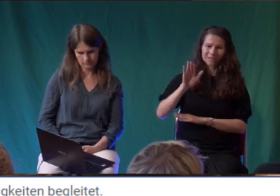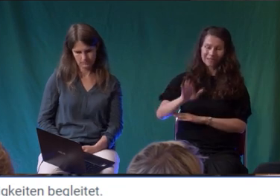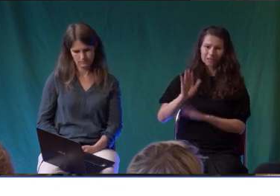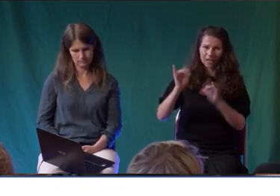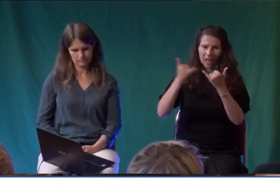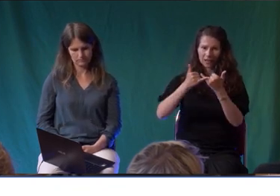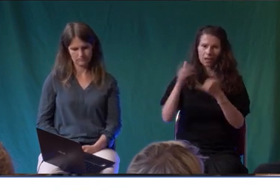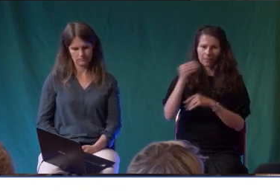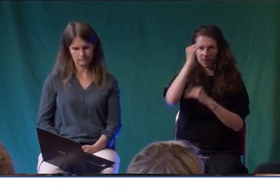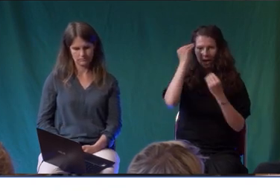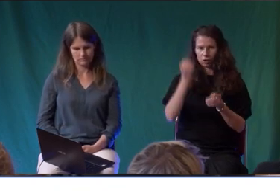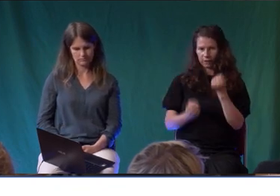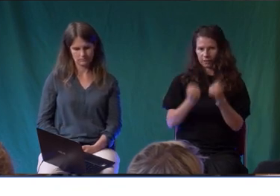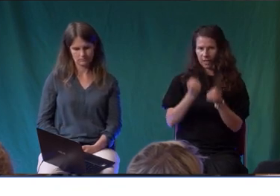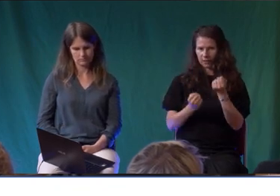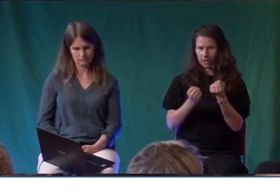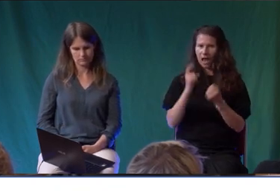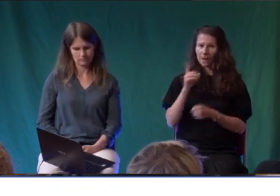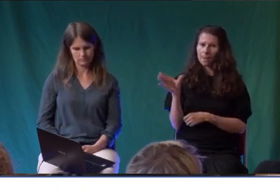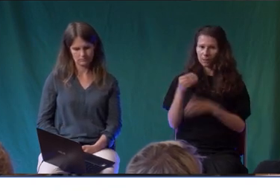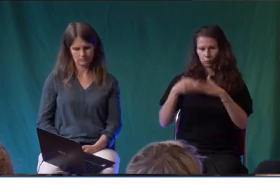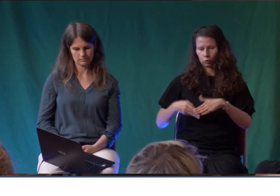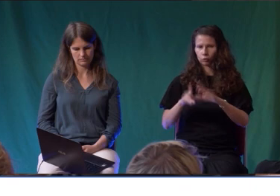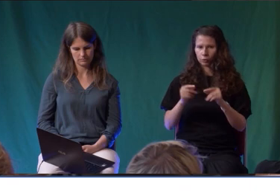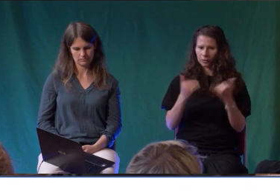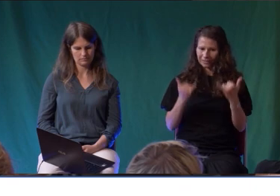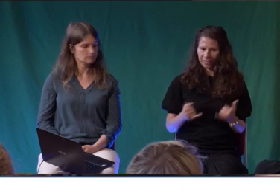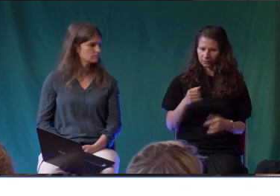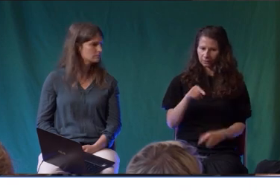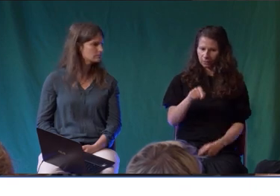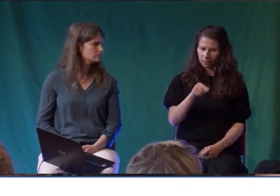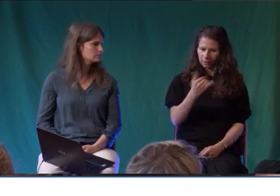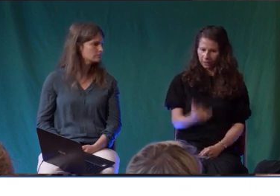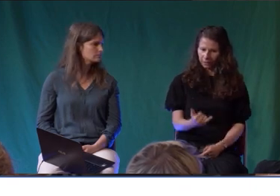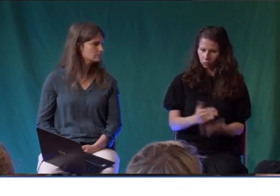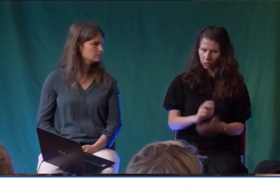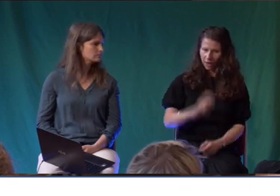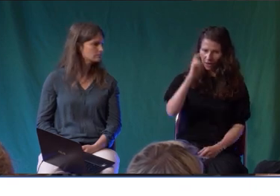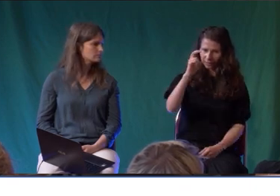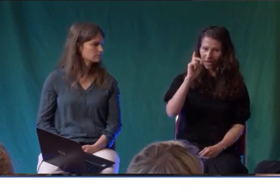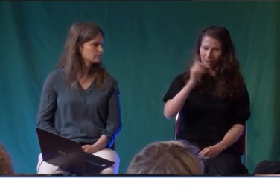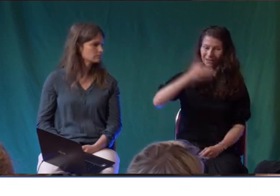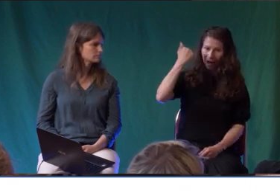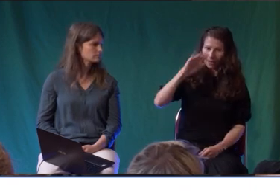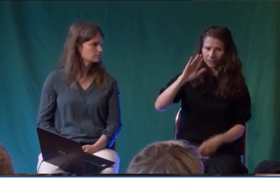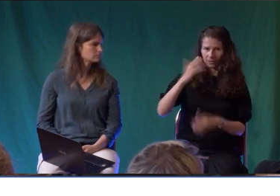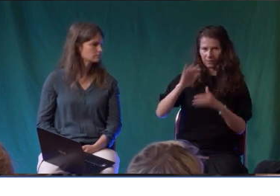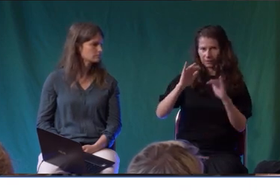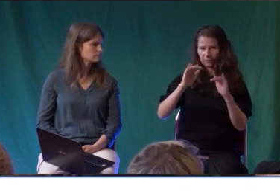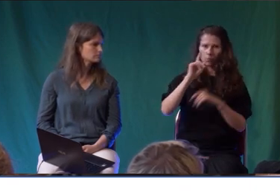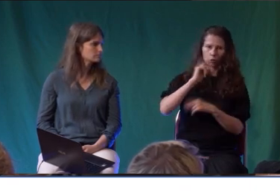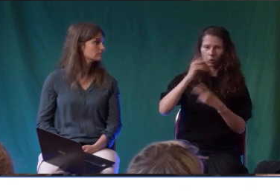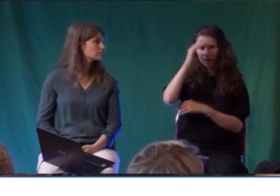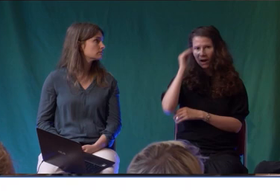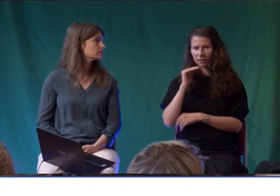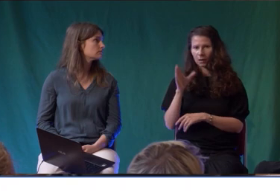Unterstützung in Anspruch genommen haben also die jetzt schon erwachsen sind und aber eine Mutter oder einen Vater mit sogenannter geistiger Behinderung